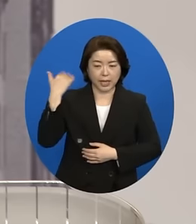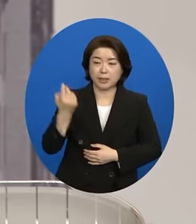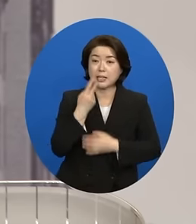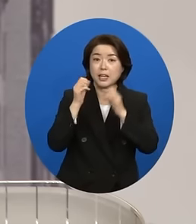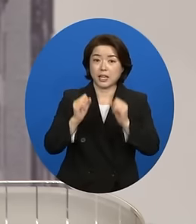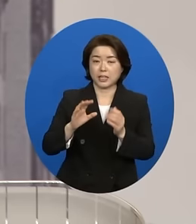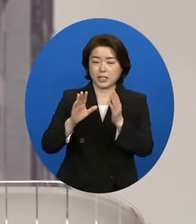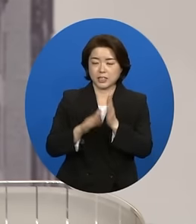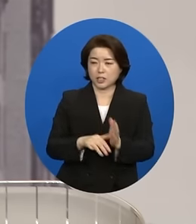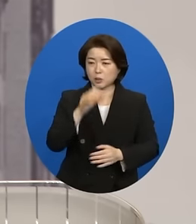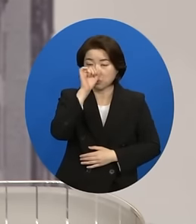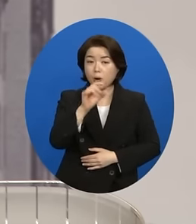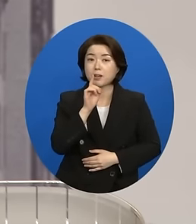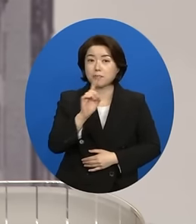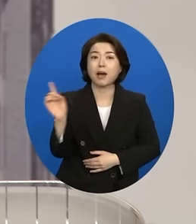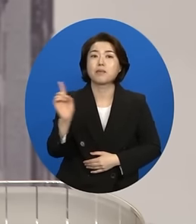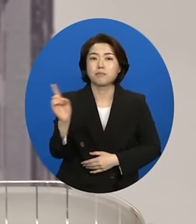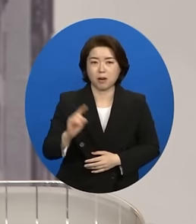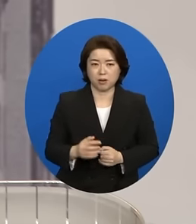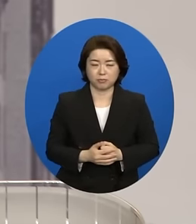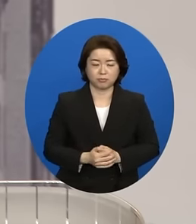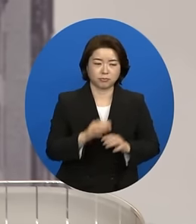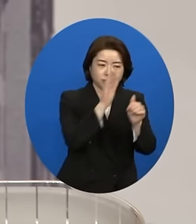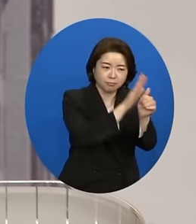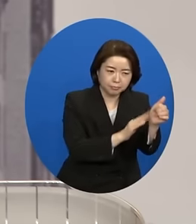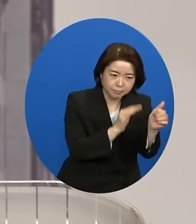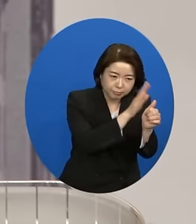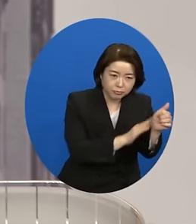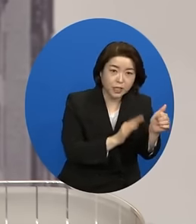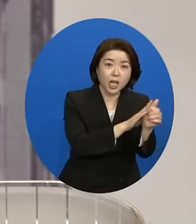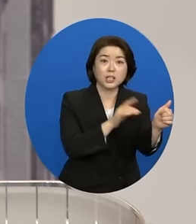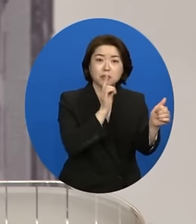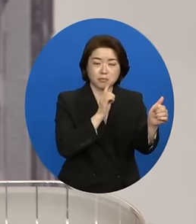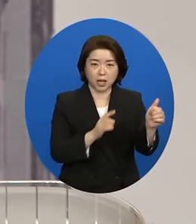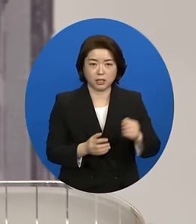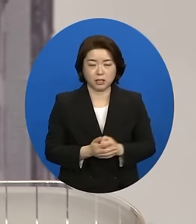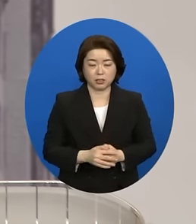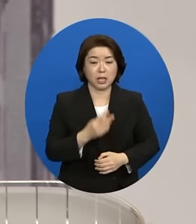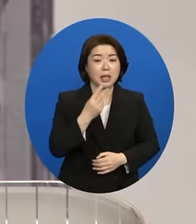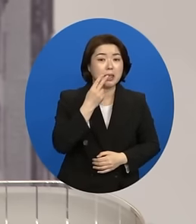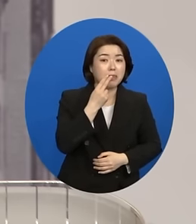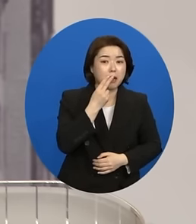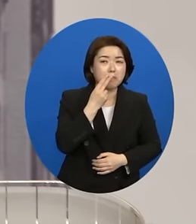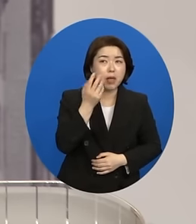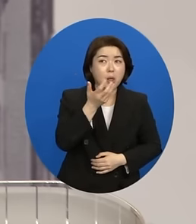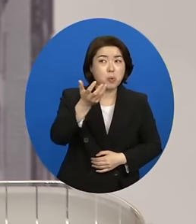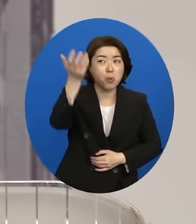있었는데 이거였다고 합니다. 아첨은 담배 연기와 같다.